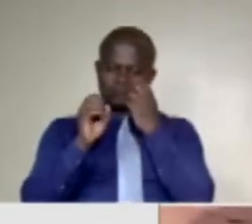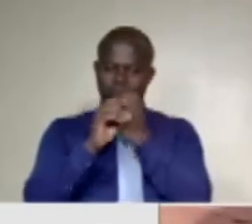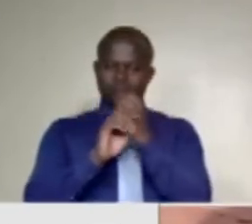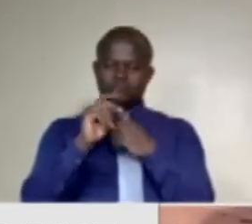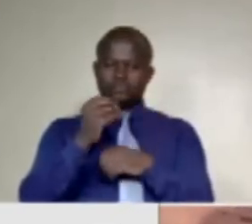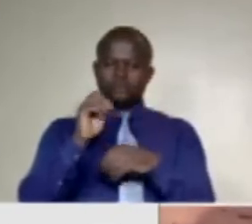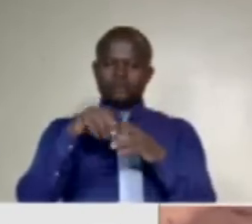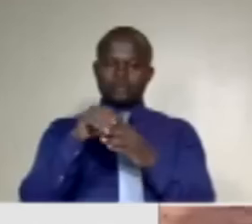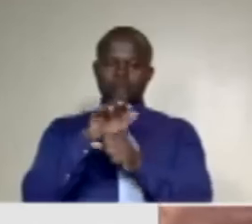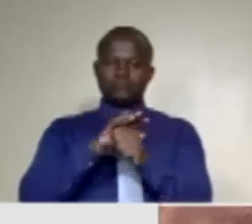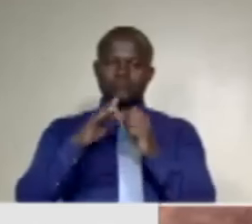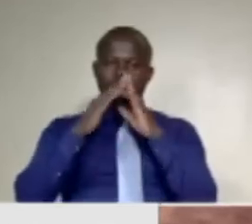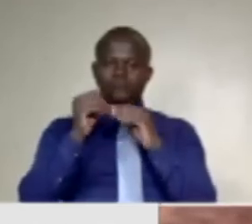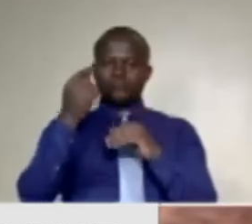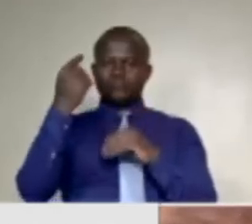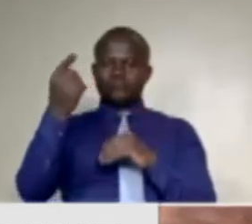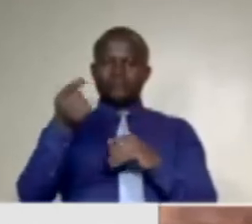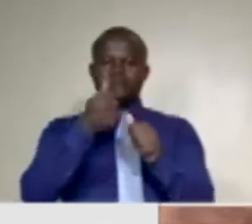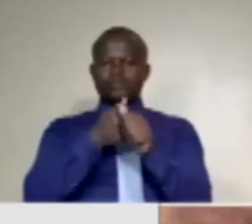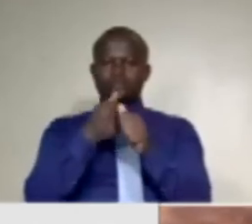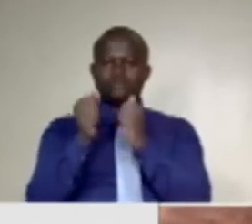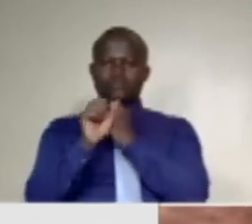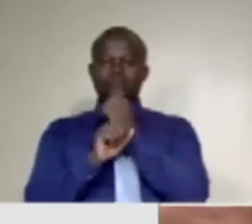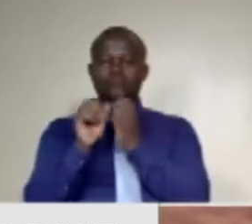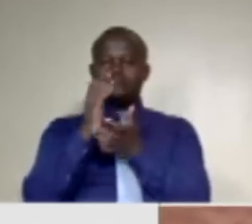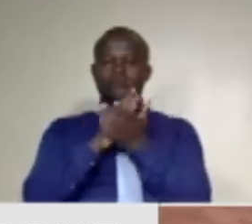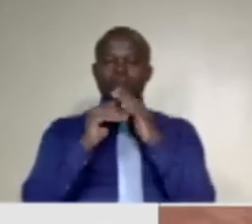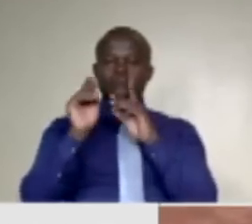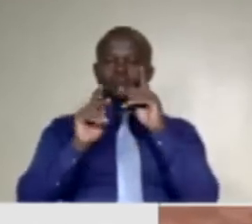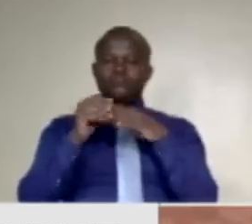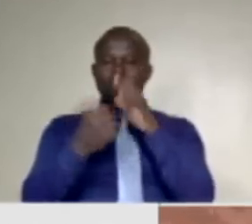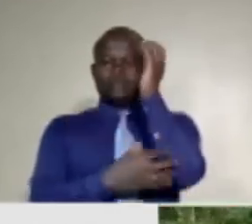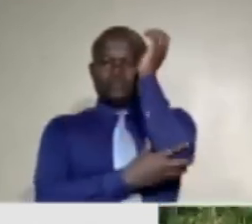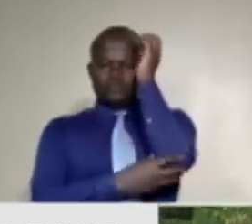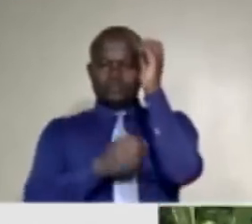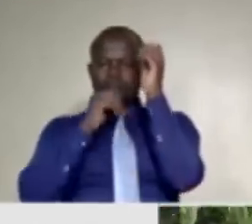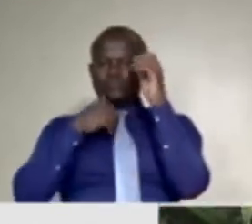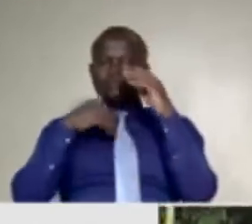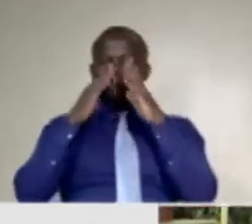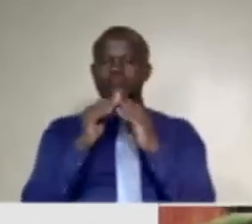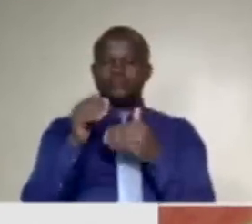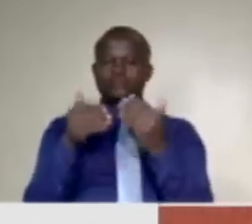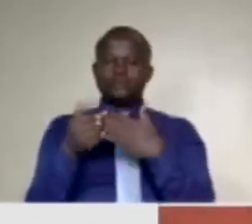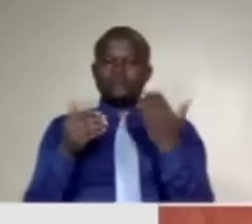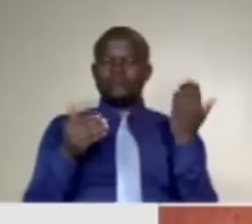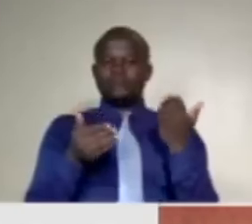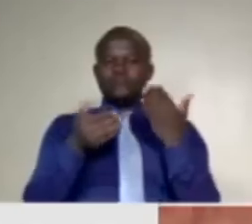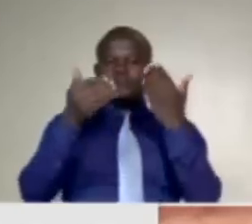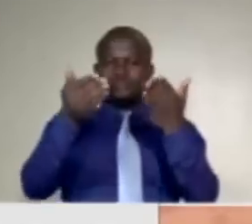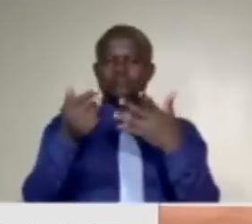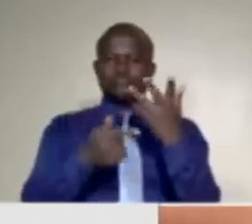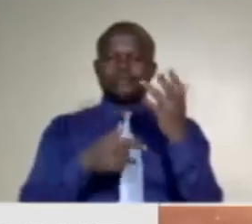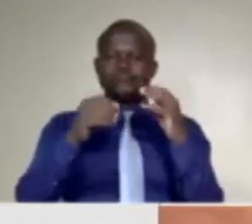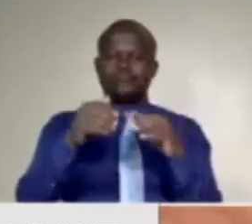Ngoma bujurije inzimwe muri buri murenge bamwe mu baturage ba mikoro make batagiraga amacumbi banoroza amatungo